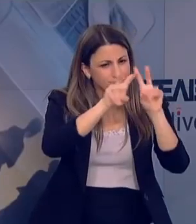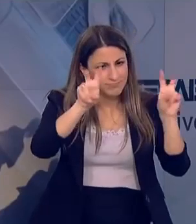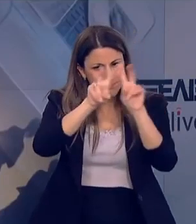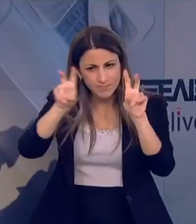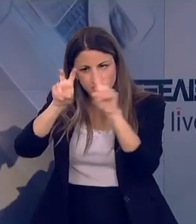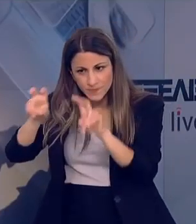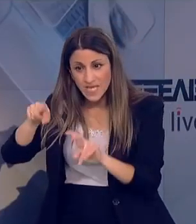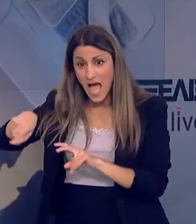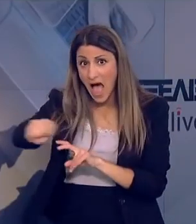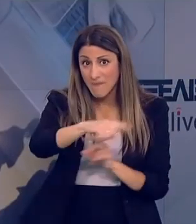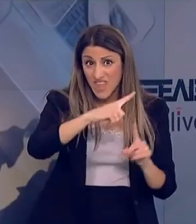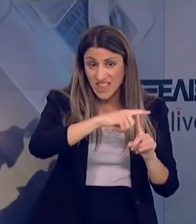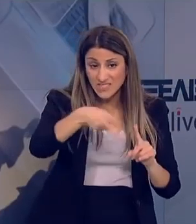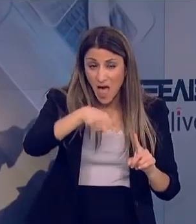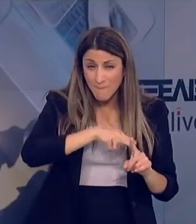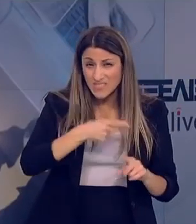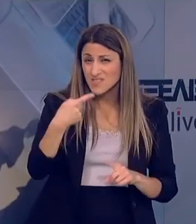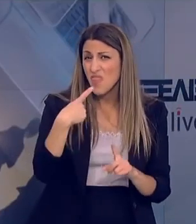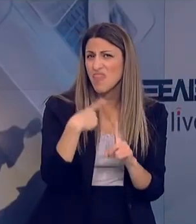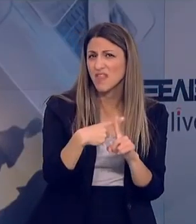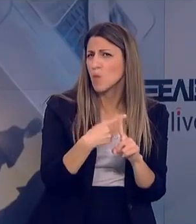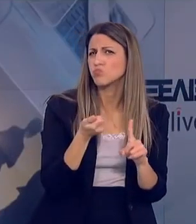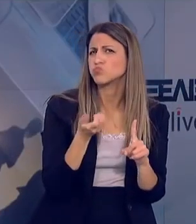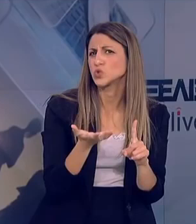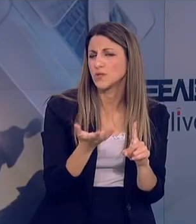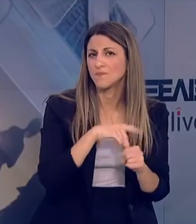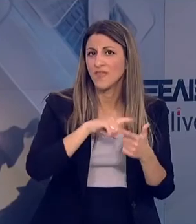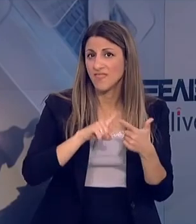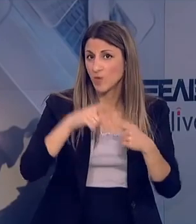παρακολούθηση της πανδημίας στη χώρα μας? Σε ποια θέση είναι η Ελλάδα?